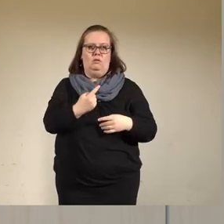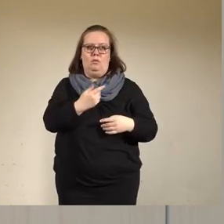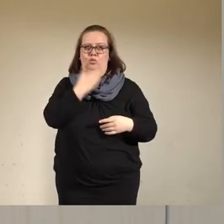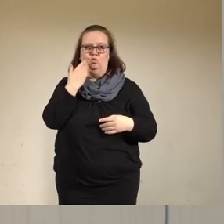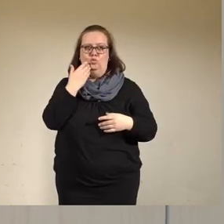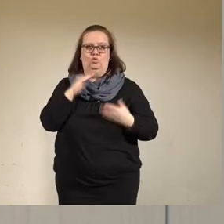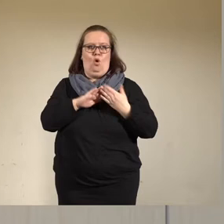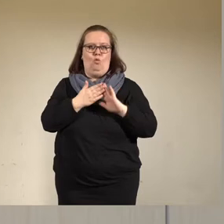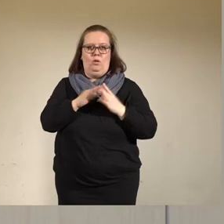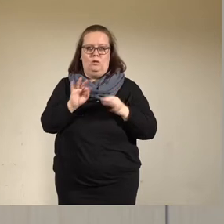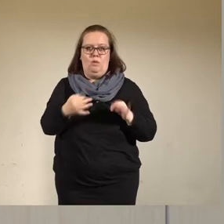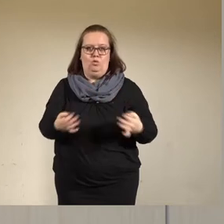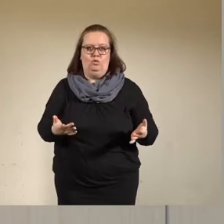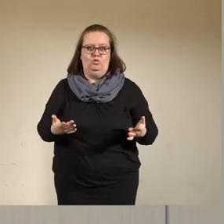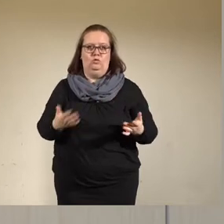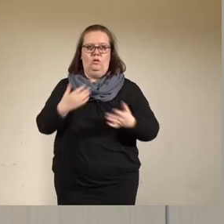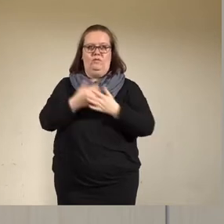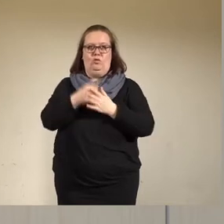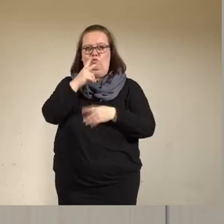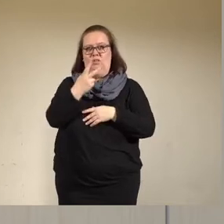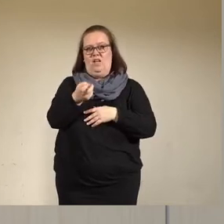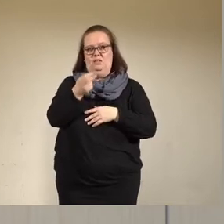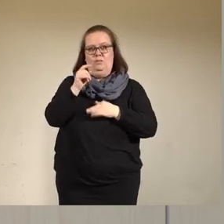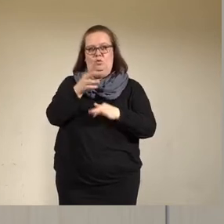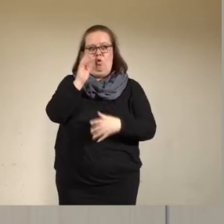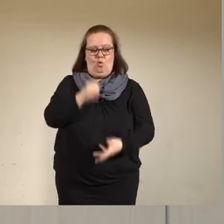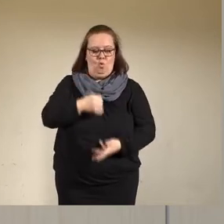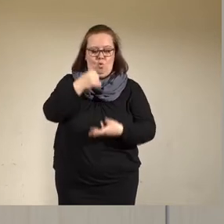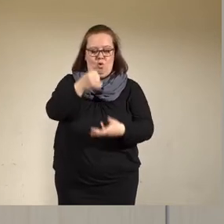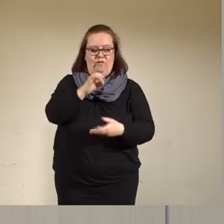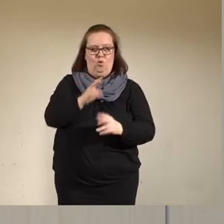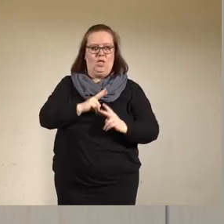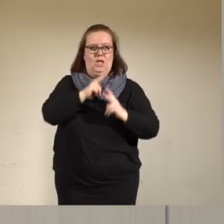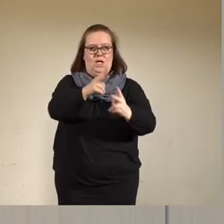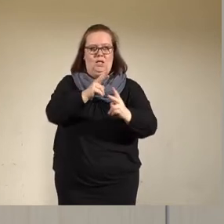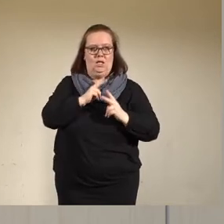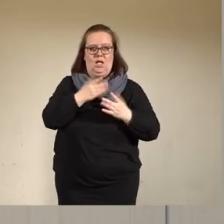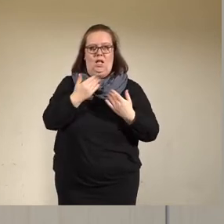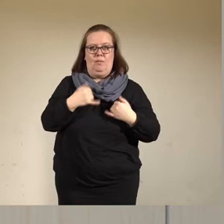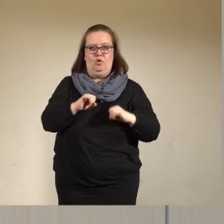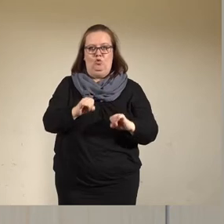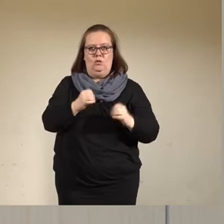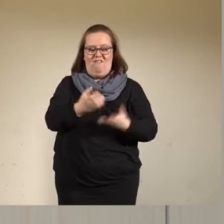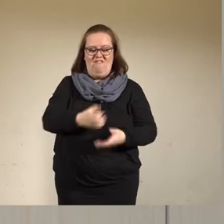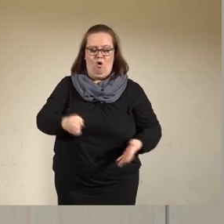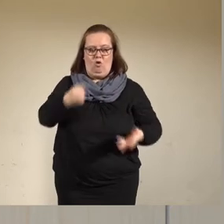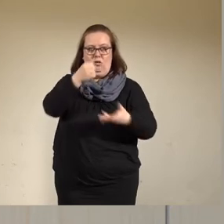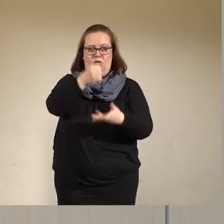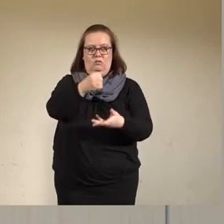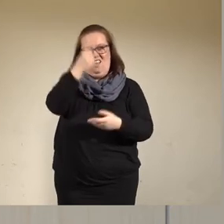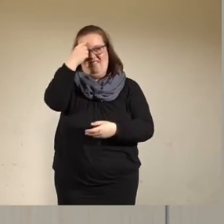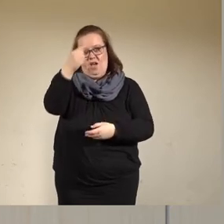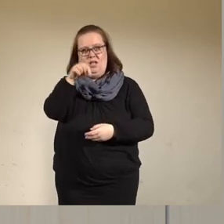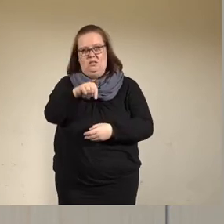keine Kompromisse eingehen. Wenn du 20 Millionen Euro zusätzlich für einen kreditfinanzierten Klimaschutzfonds forderst, dann weißt du